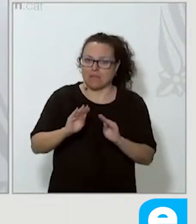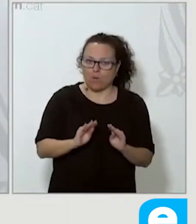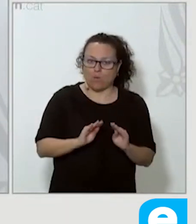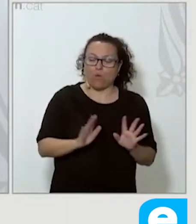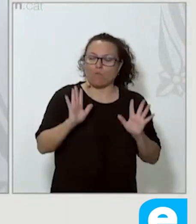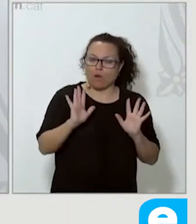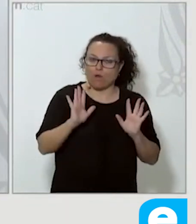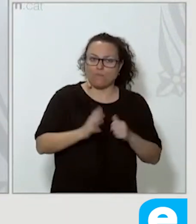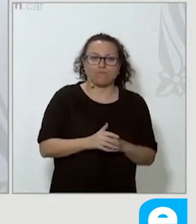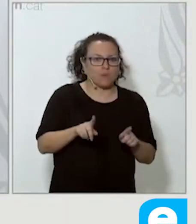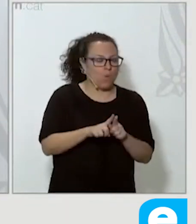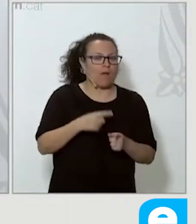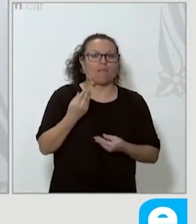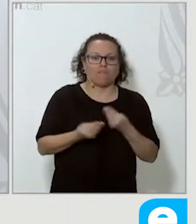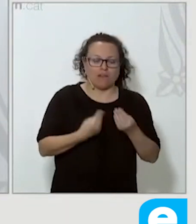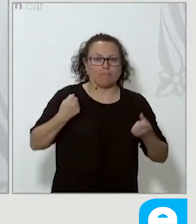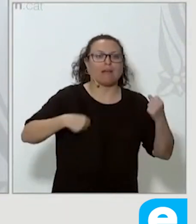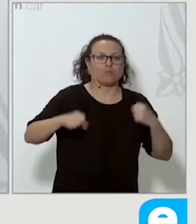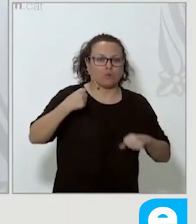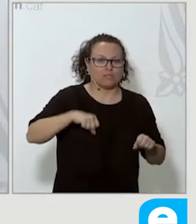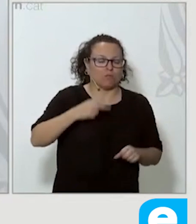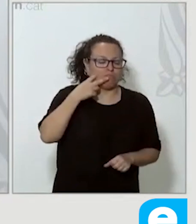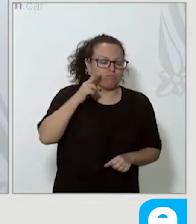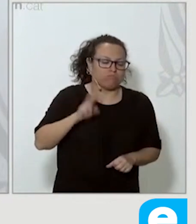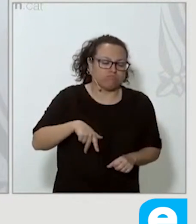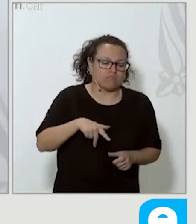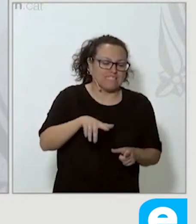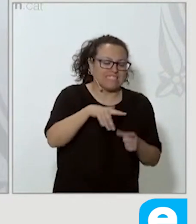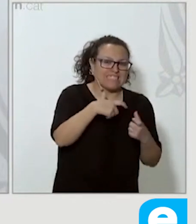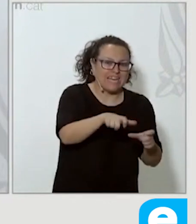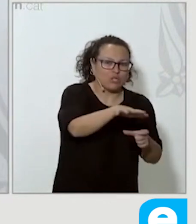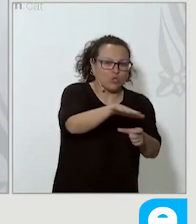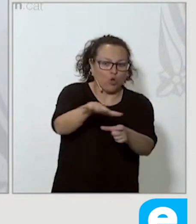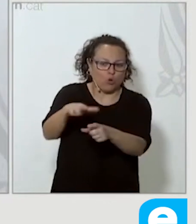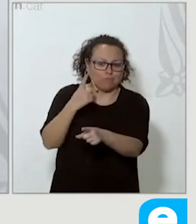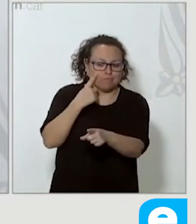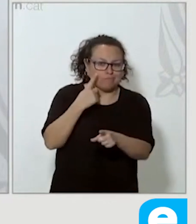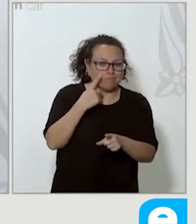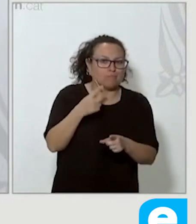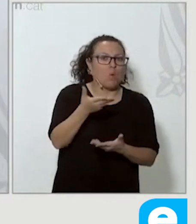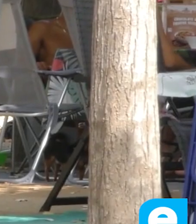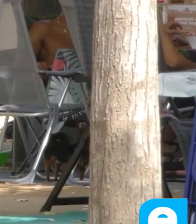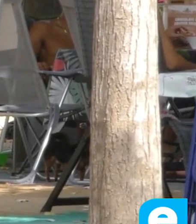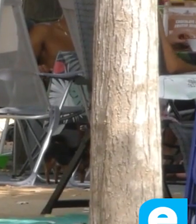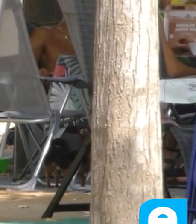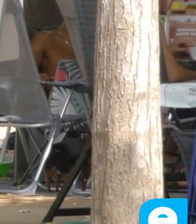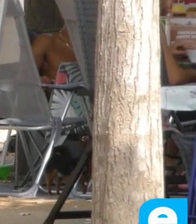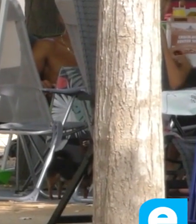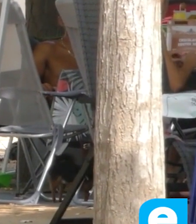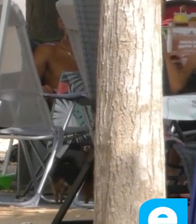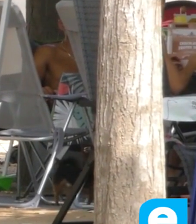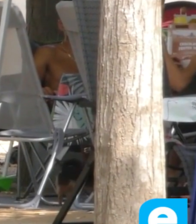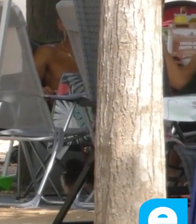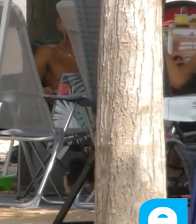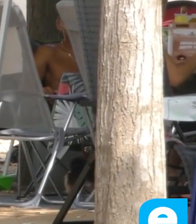és que actuarem amb el coneixement del sector i amb, doncs, en col·laboració amb el sector, com que actuarem